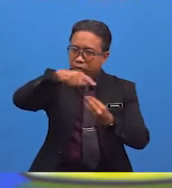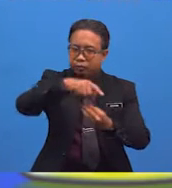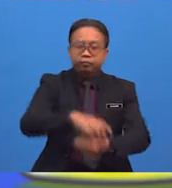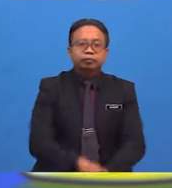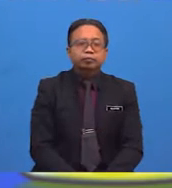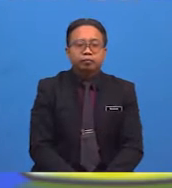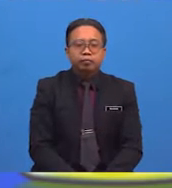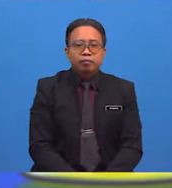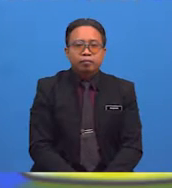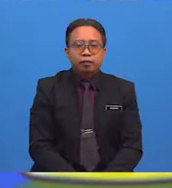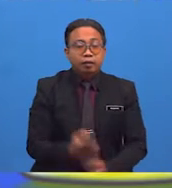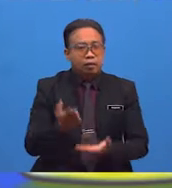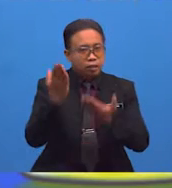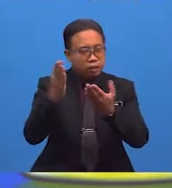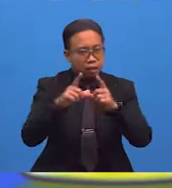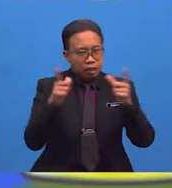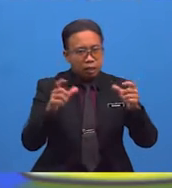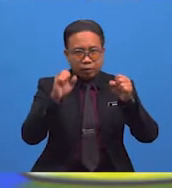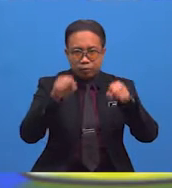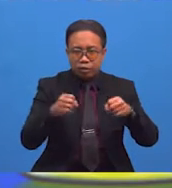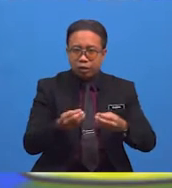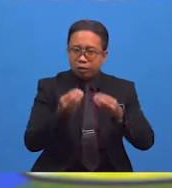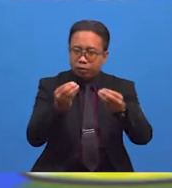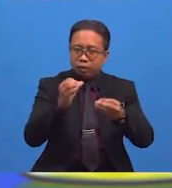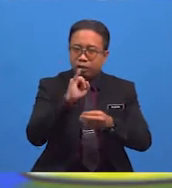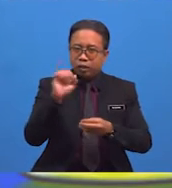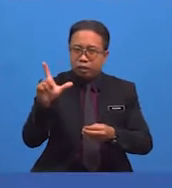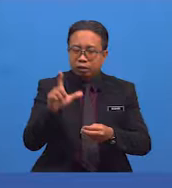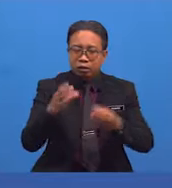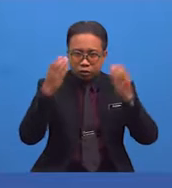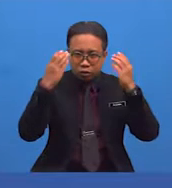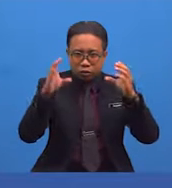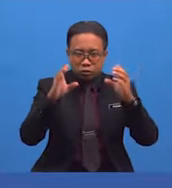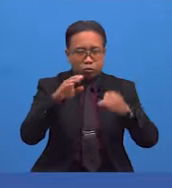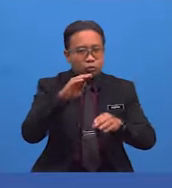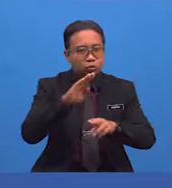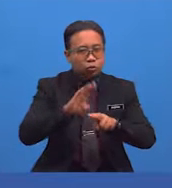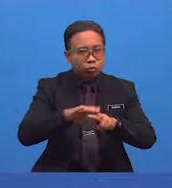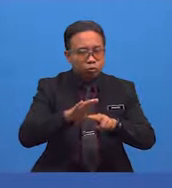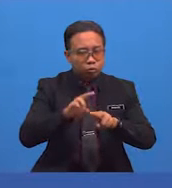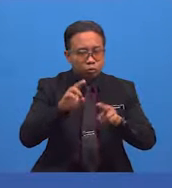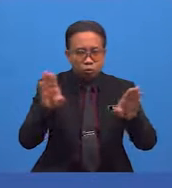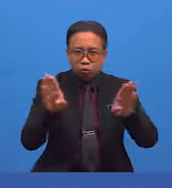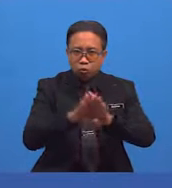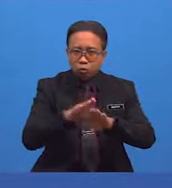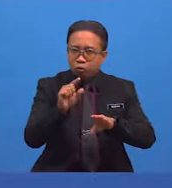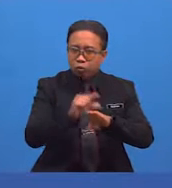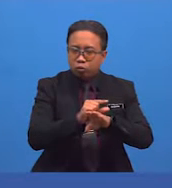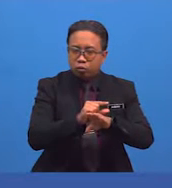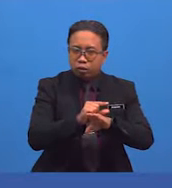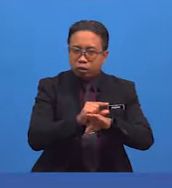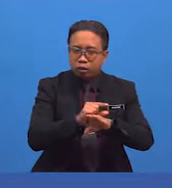persekitaran. Cadangan lain yang boleh diberi ialah cikgu boleh menutup bubur itu